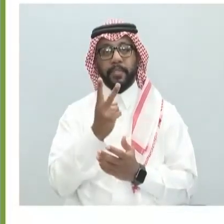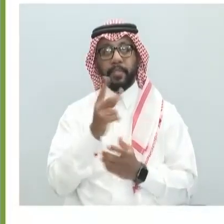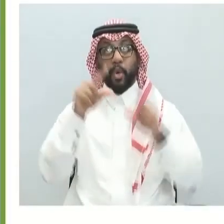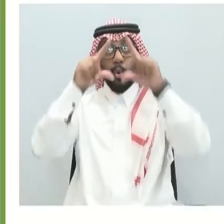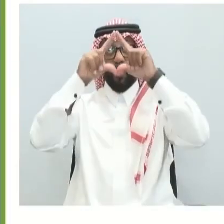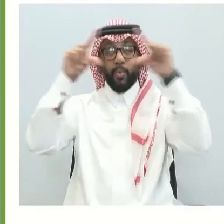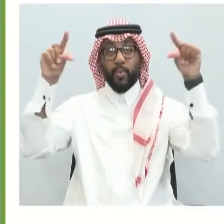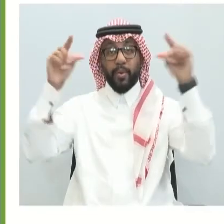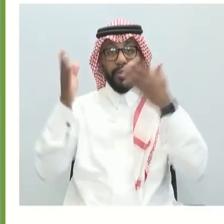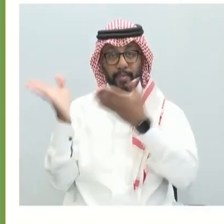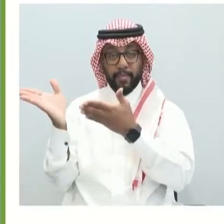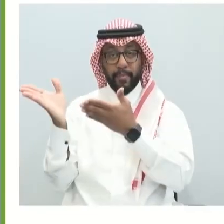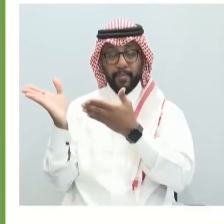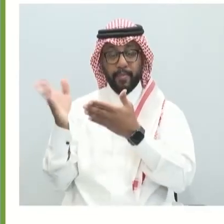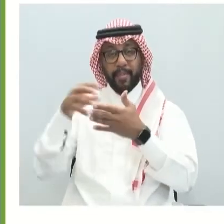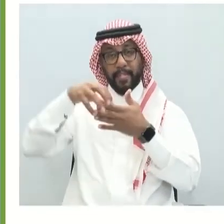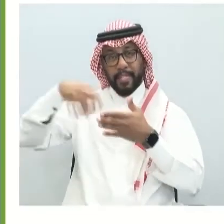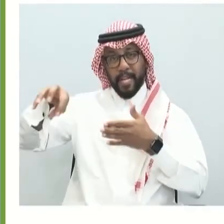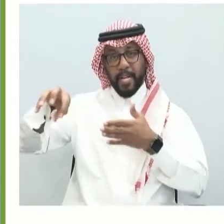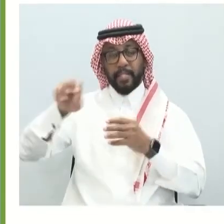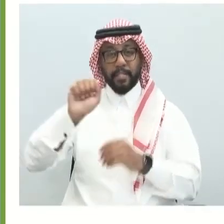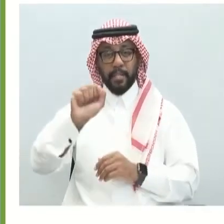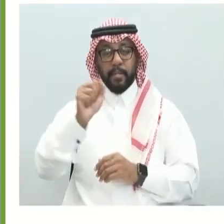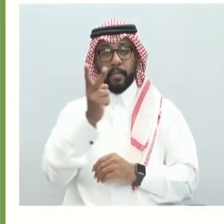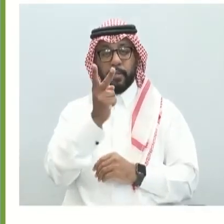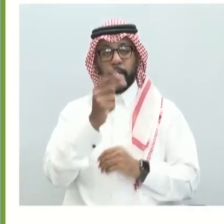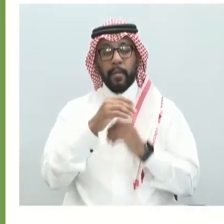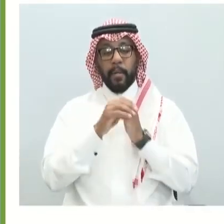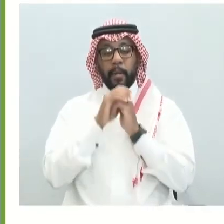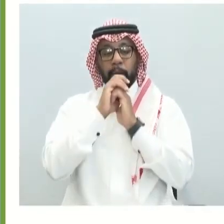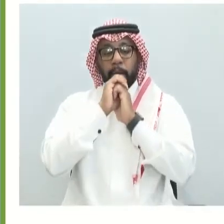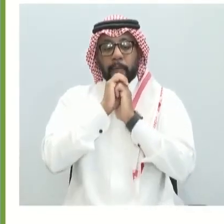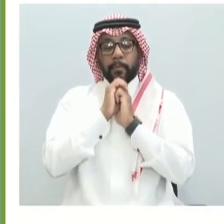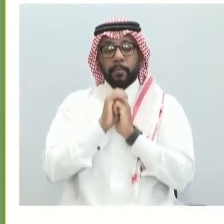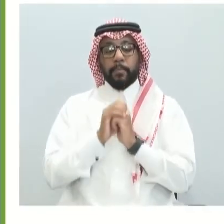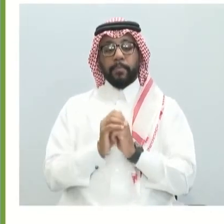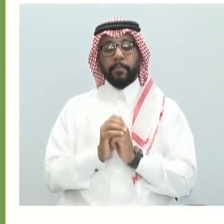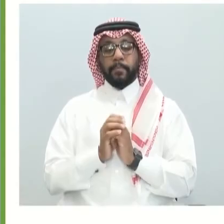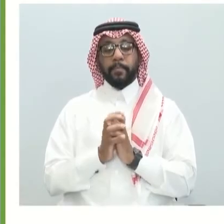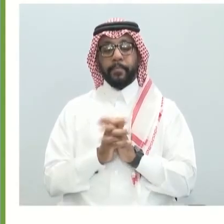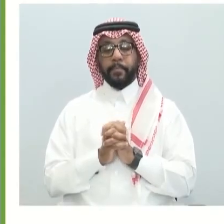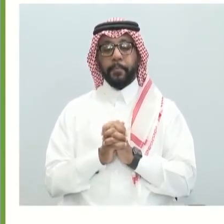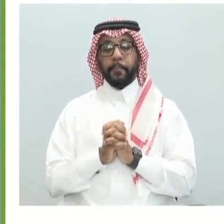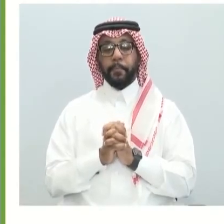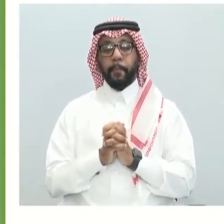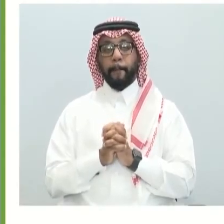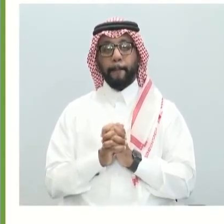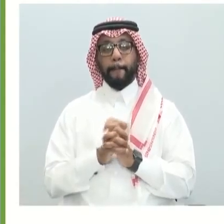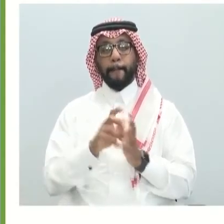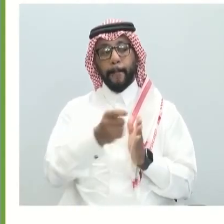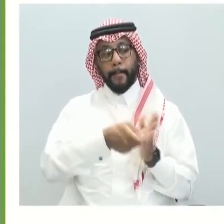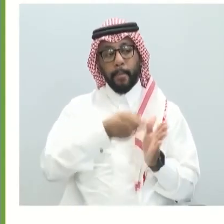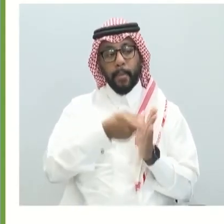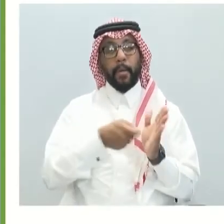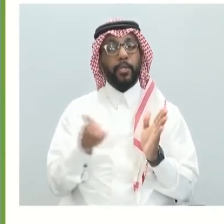وهذه هي الفقره الثانيه كما تلاحظونها امامكم سوف نقوم ايضا بكتابه سؤال